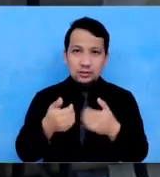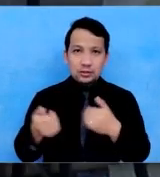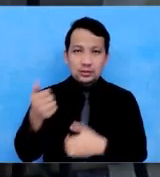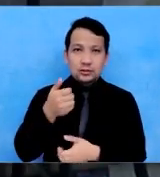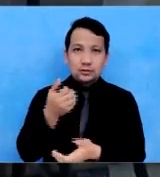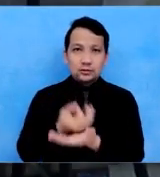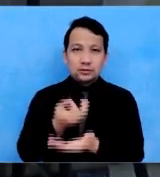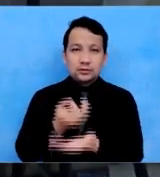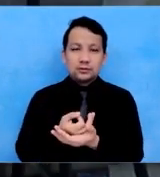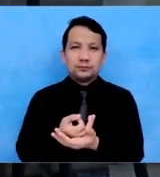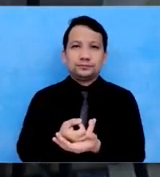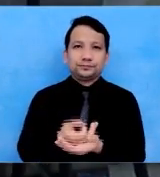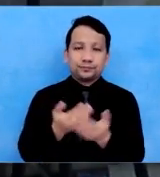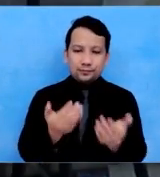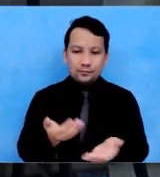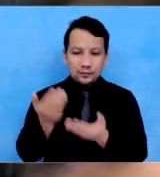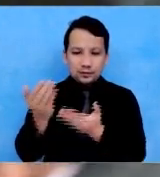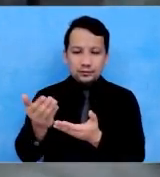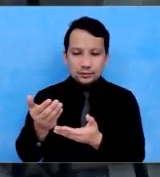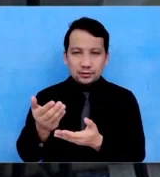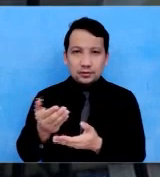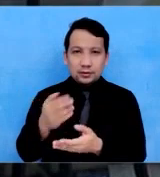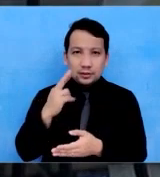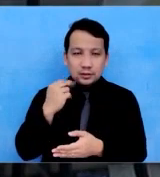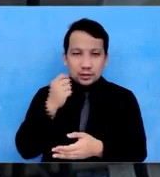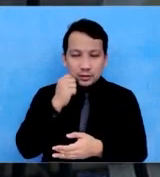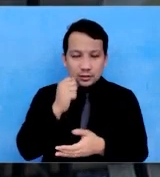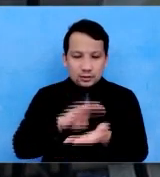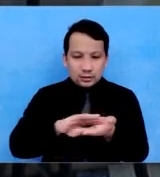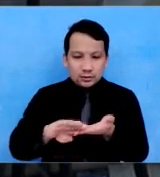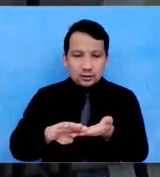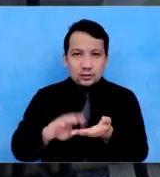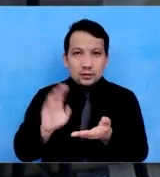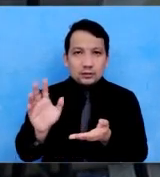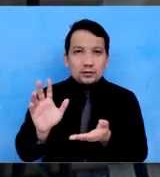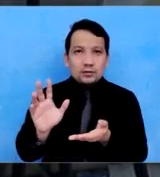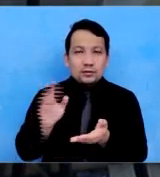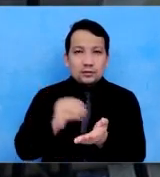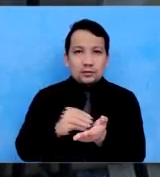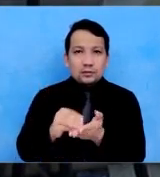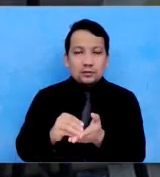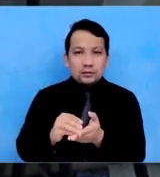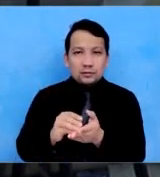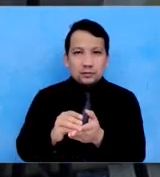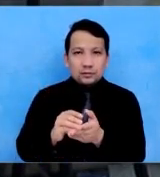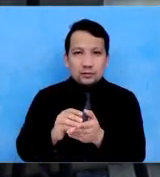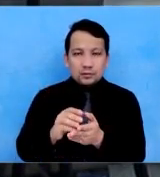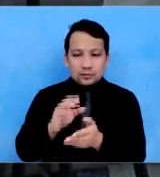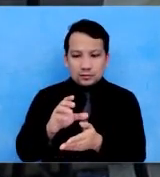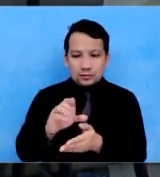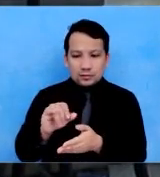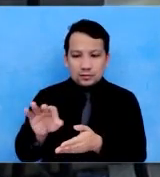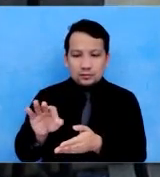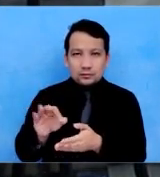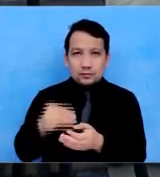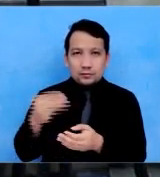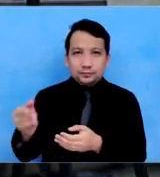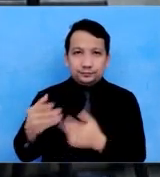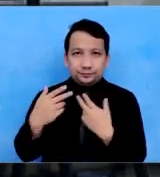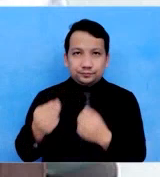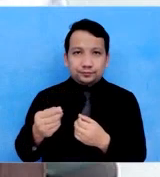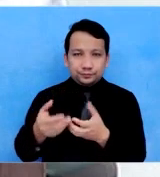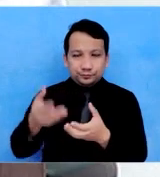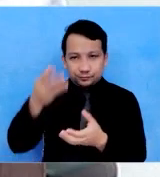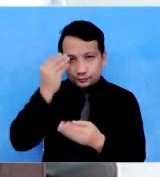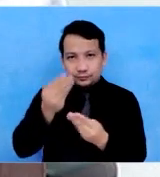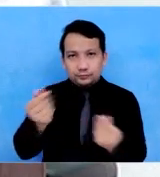Finance. Iminungkahi rin ni Ontiveros na ibigay na titirang 50 million pesos na confidential funds ng DepEd para sa Healthy Learners Institution